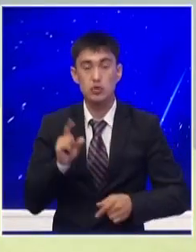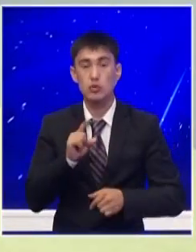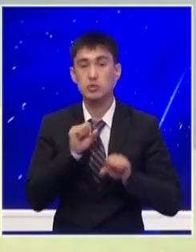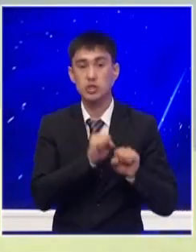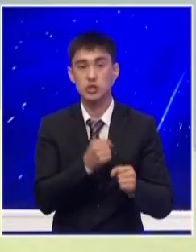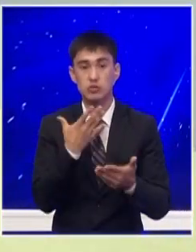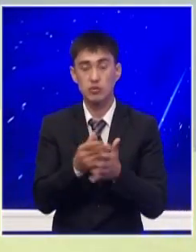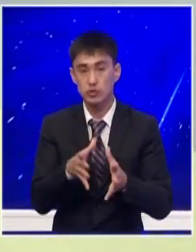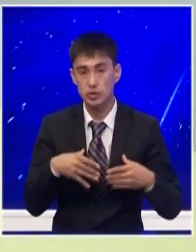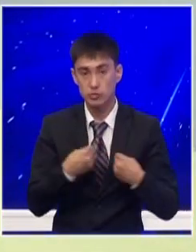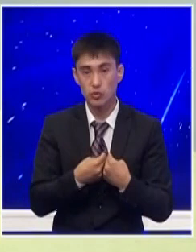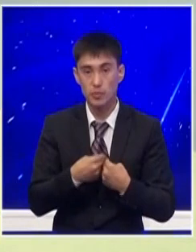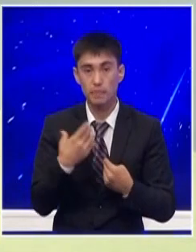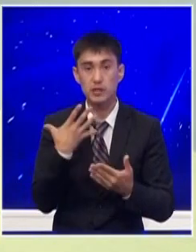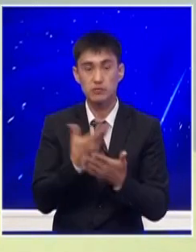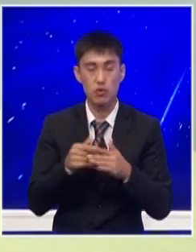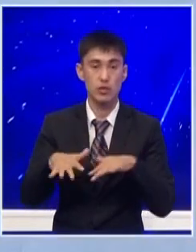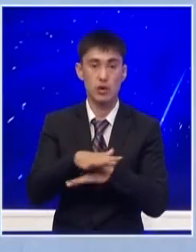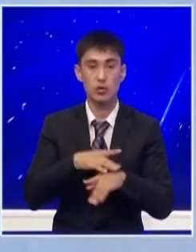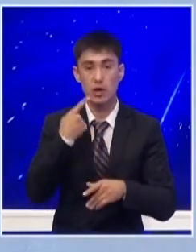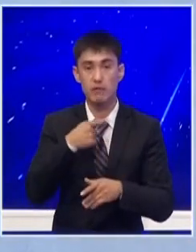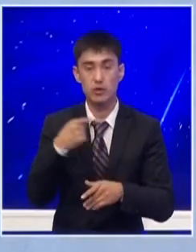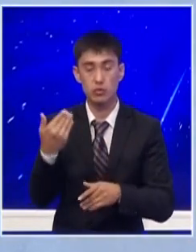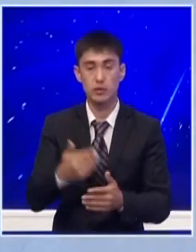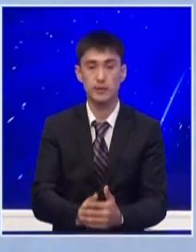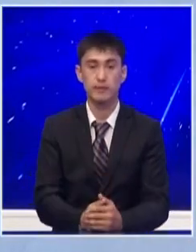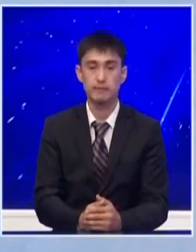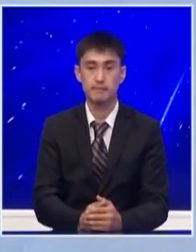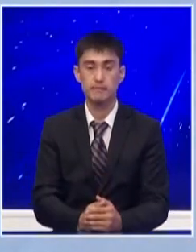не только свою семью, но и свой народ, утверждает он.